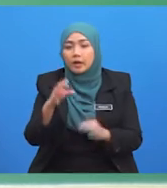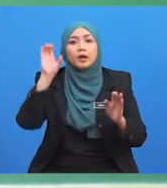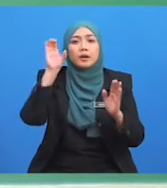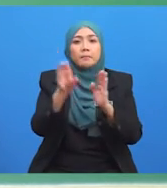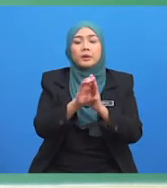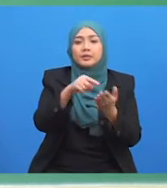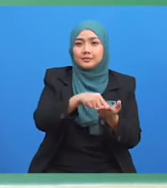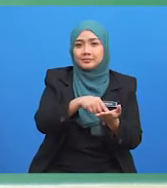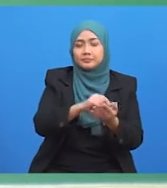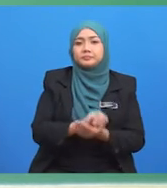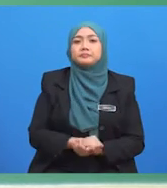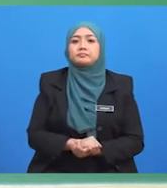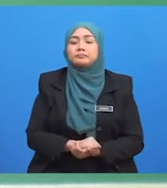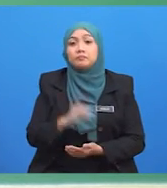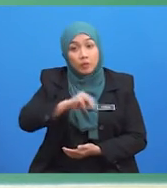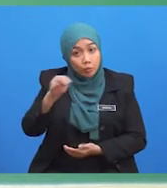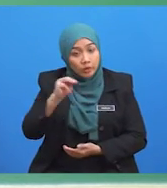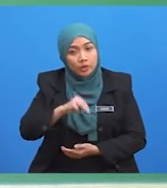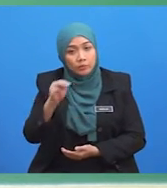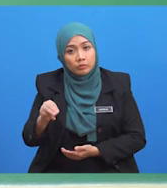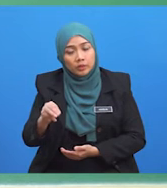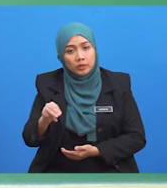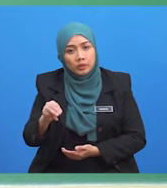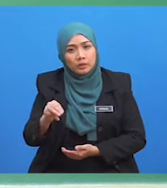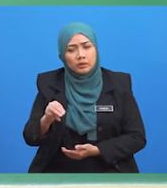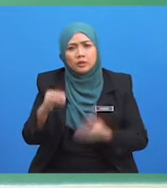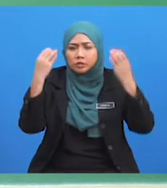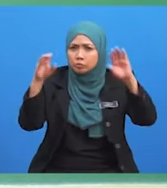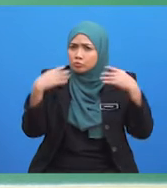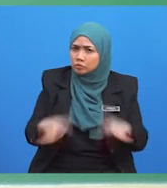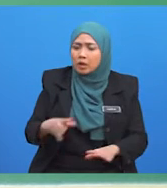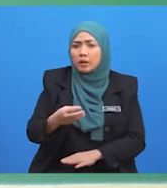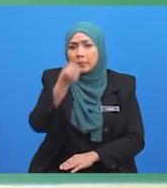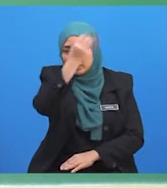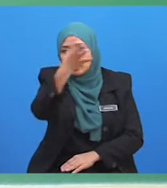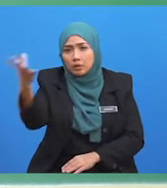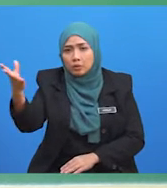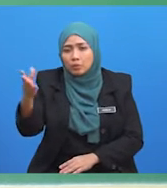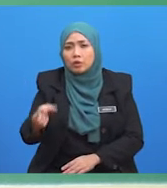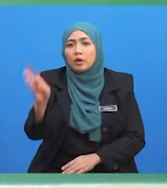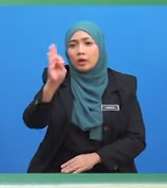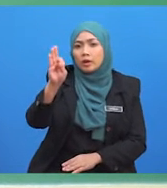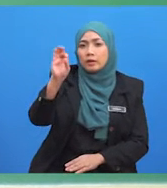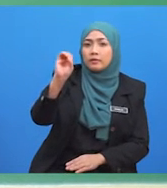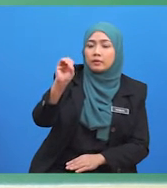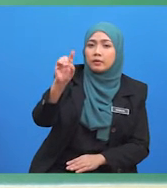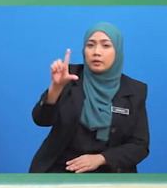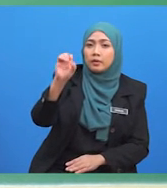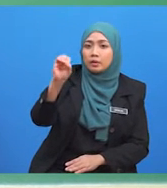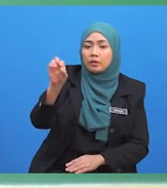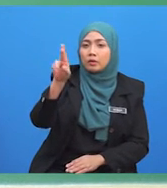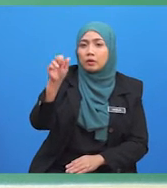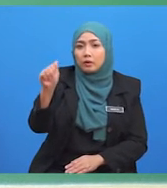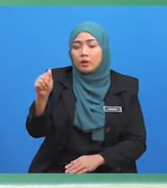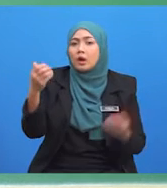ini. Murid-murid, seperti cikgu beritahu tadi, flora dan fauna mempunyai